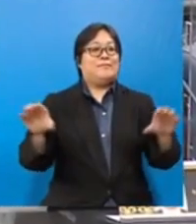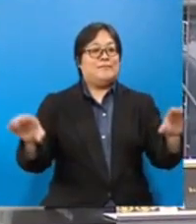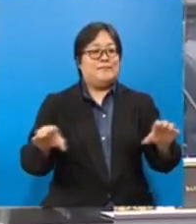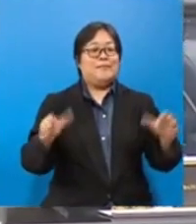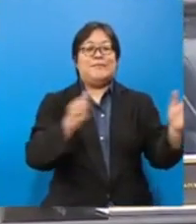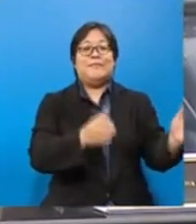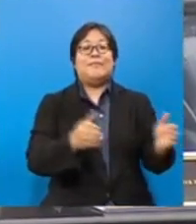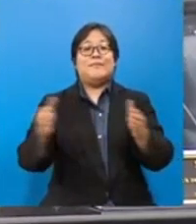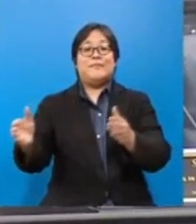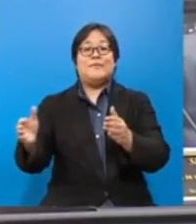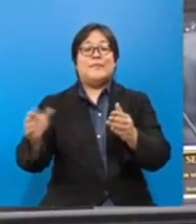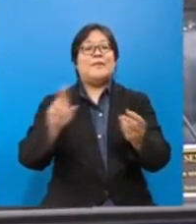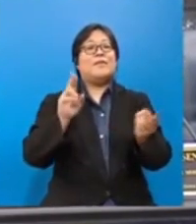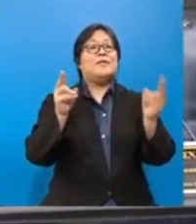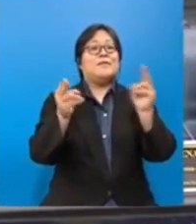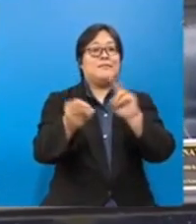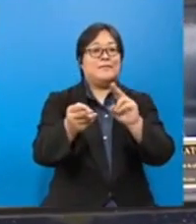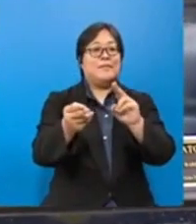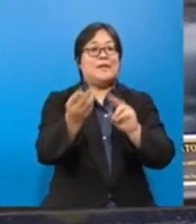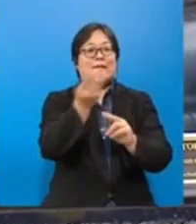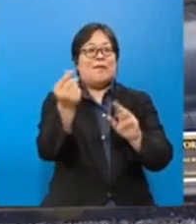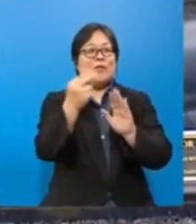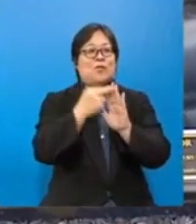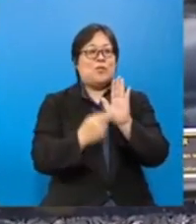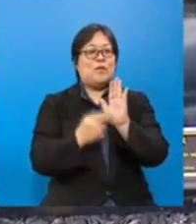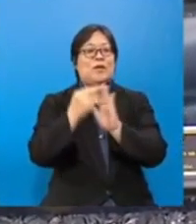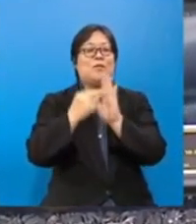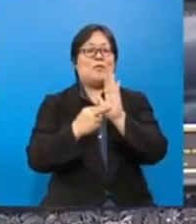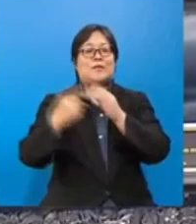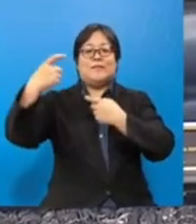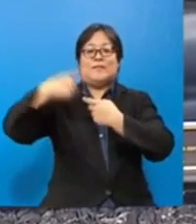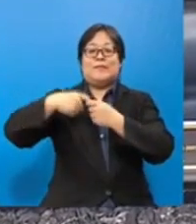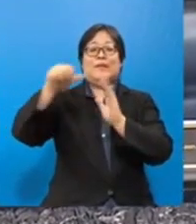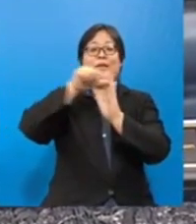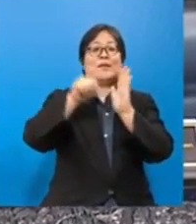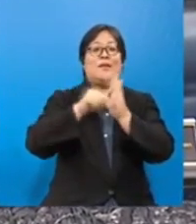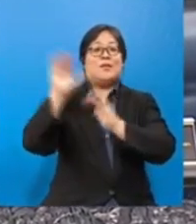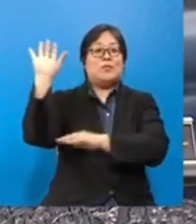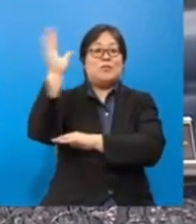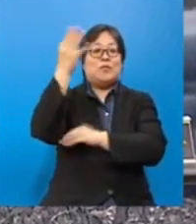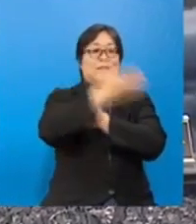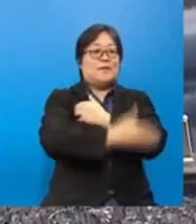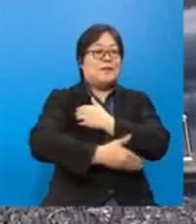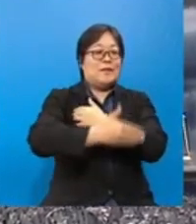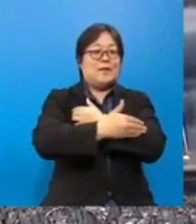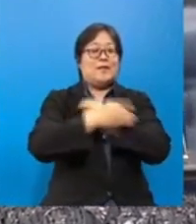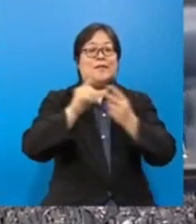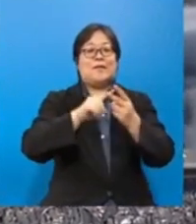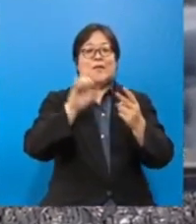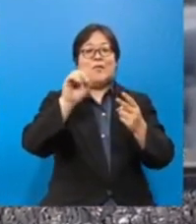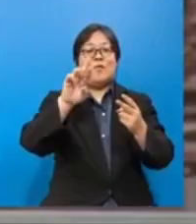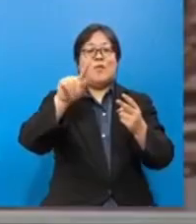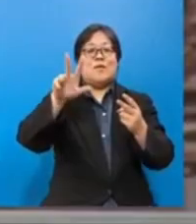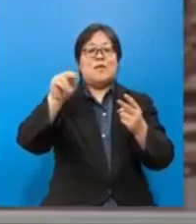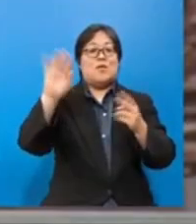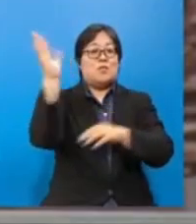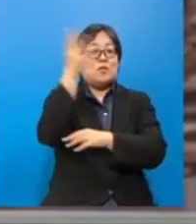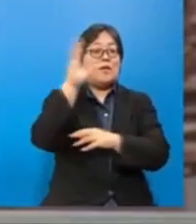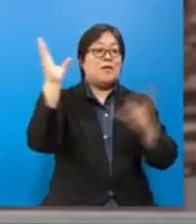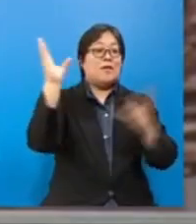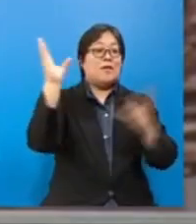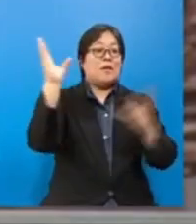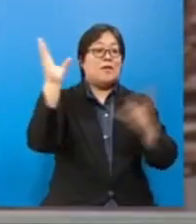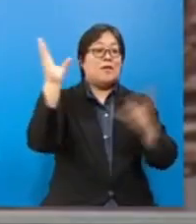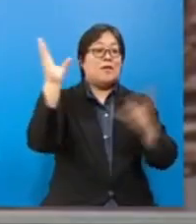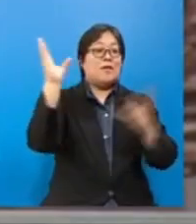perancangan untuk memindah beberapa undang-undang yang berkaitan atau parutan negara Odin hutan di Serawak dan juga ini